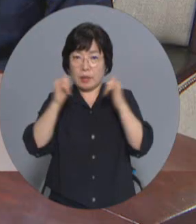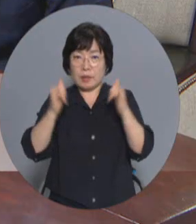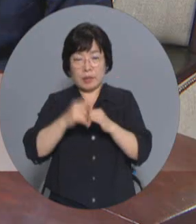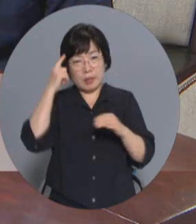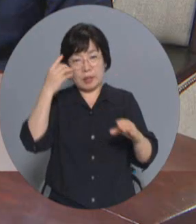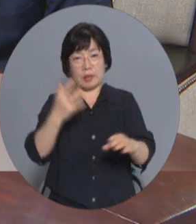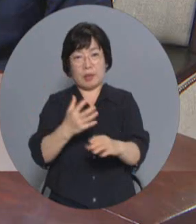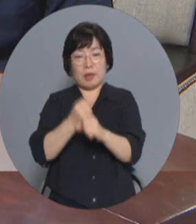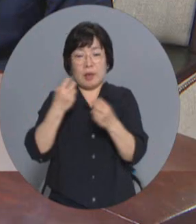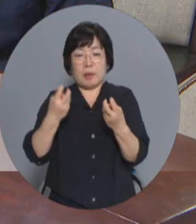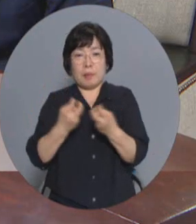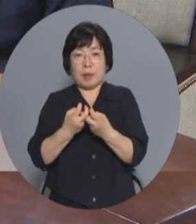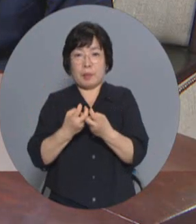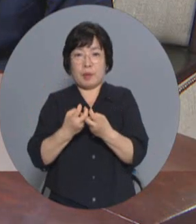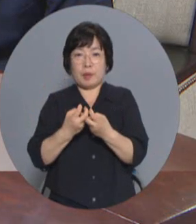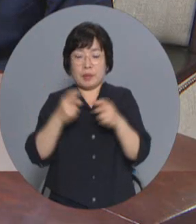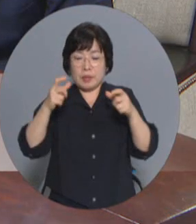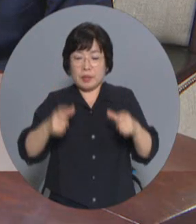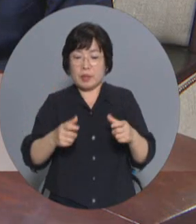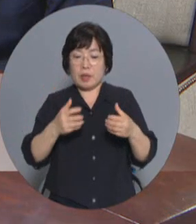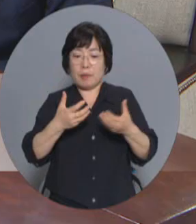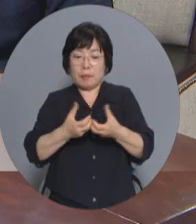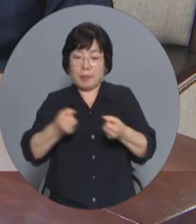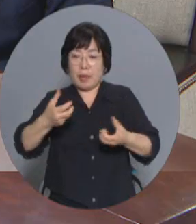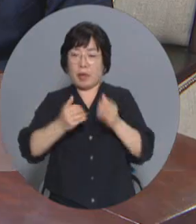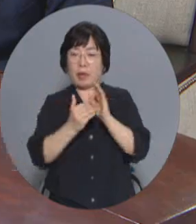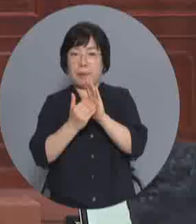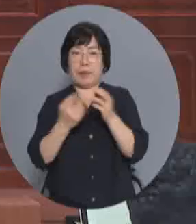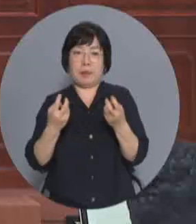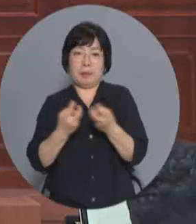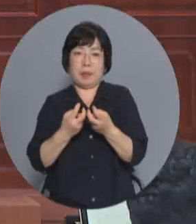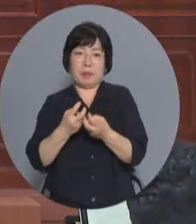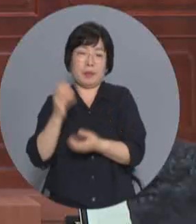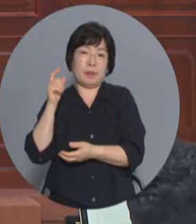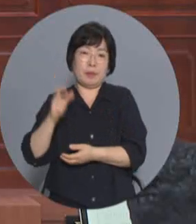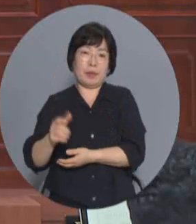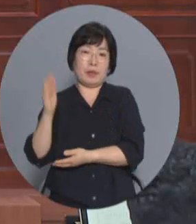의견 수렴 방법이자 지역의 분열을 막는 방법이라고 강조했습니다